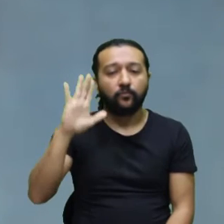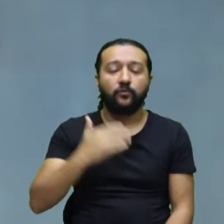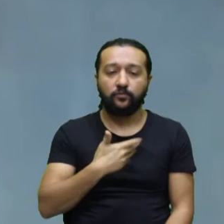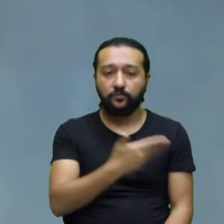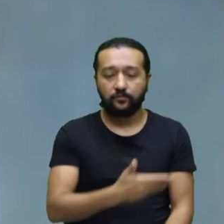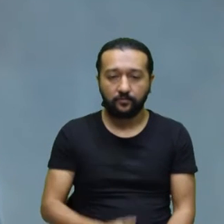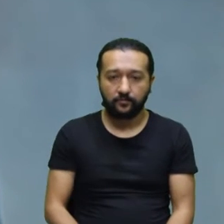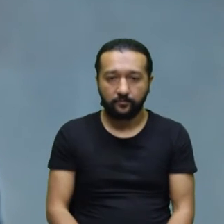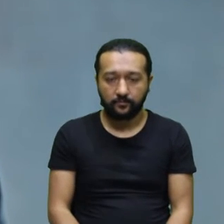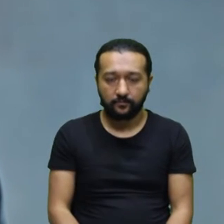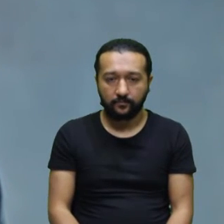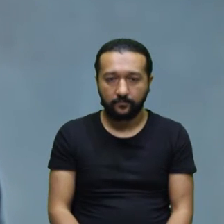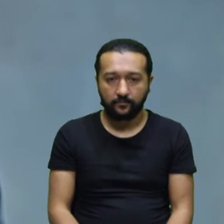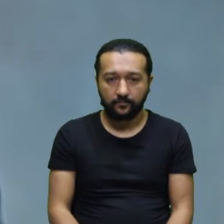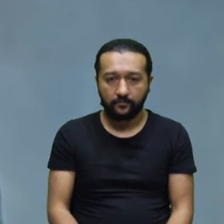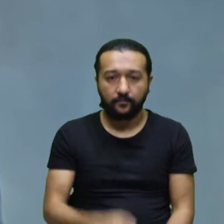tanımıyoruz.